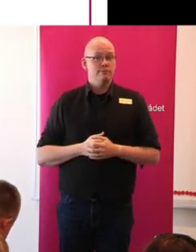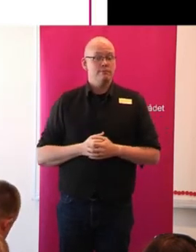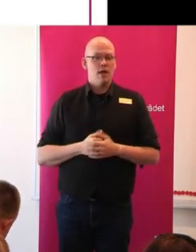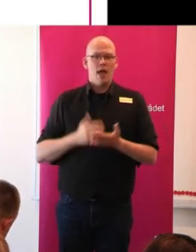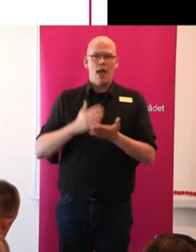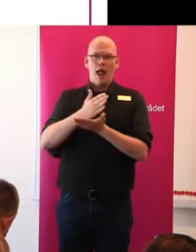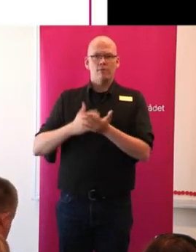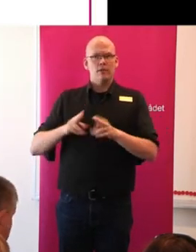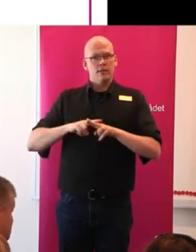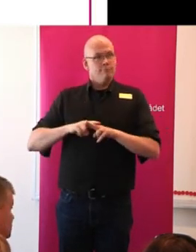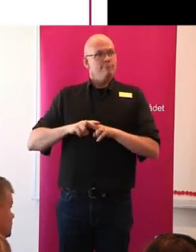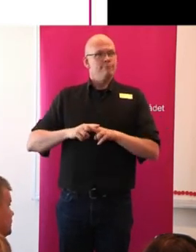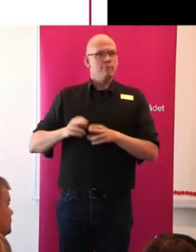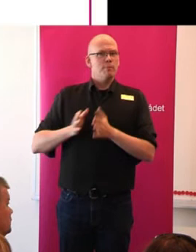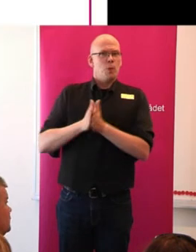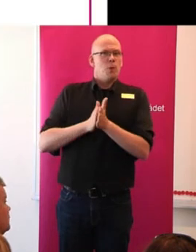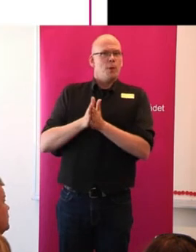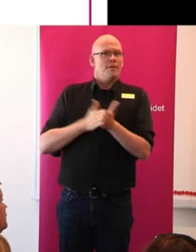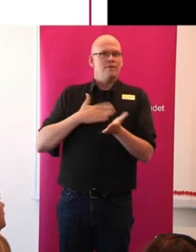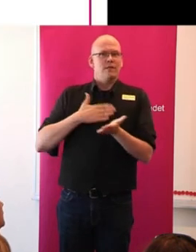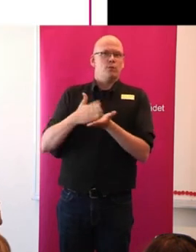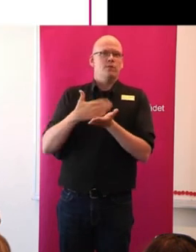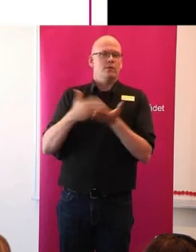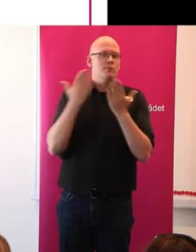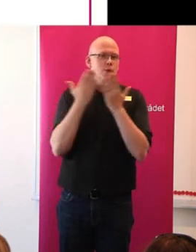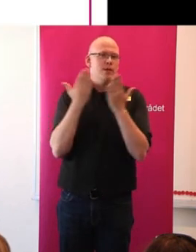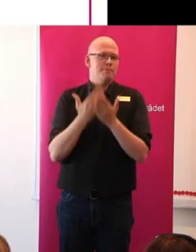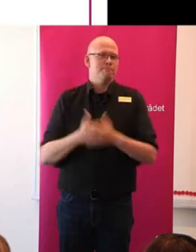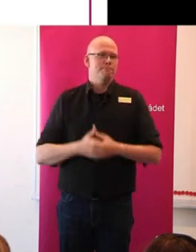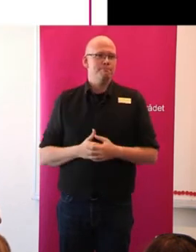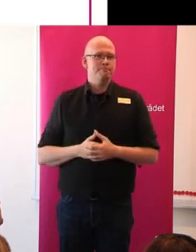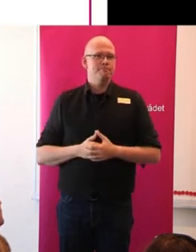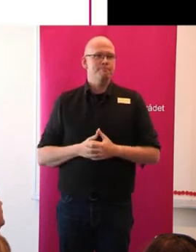Hälften känner sig motiverade att studera vidare.